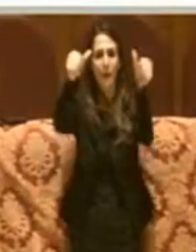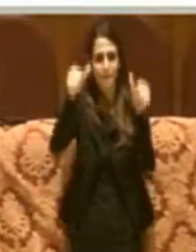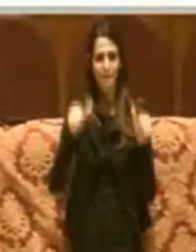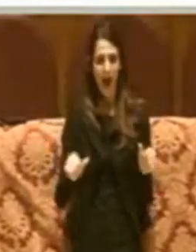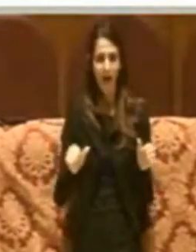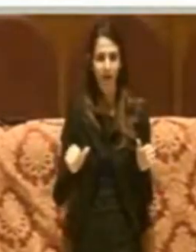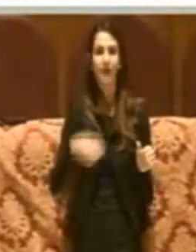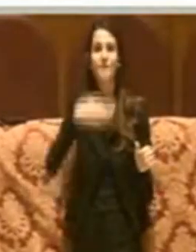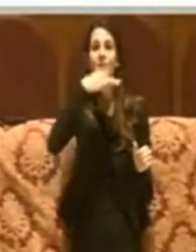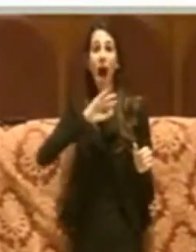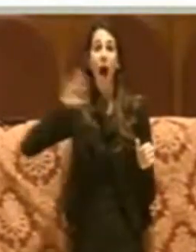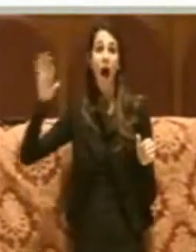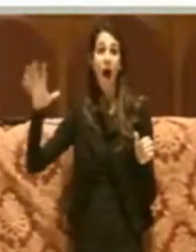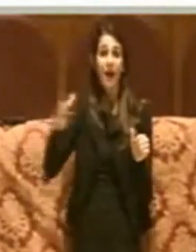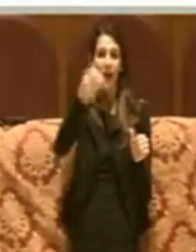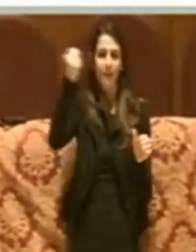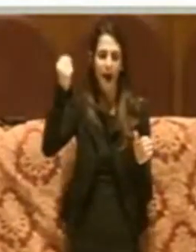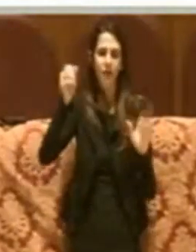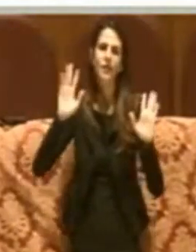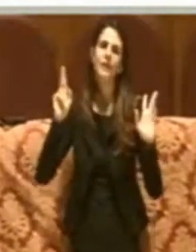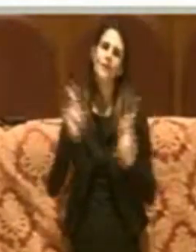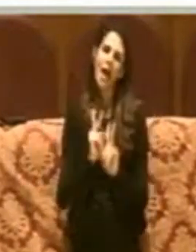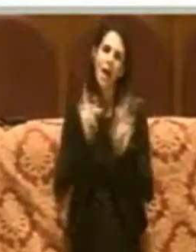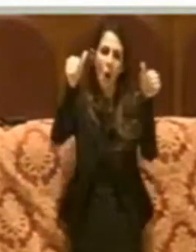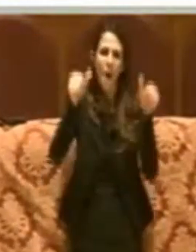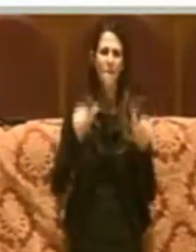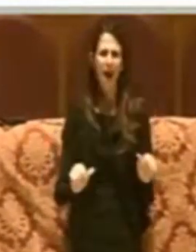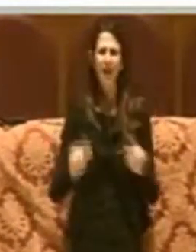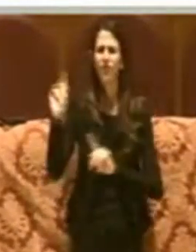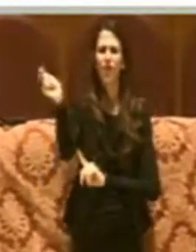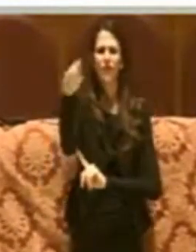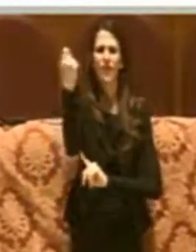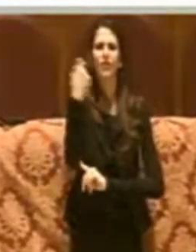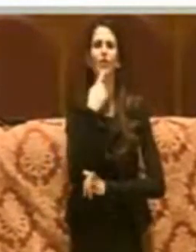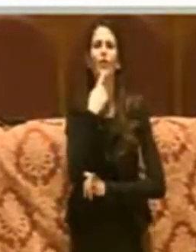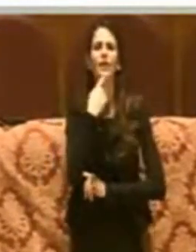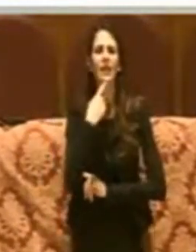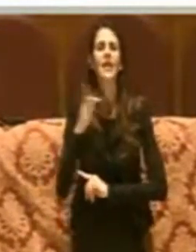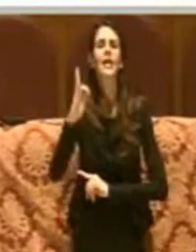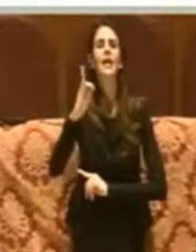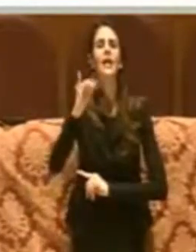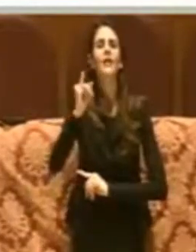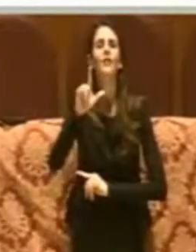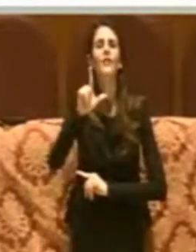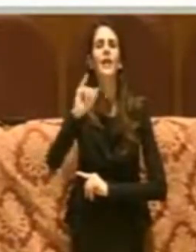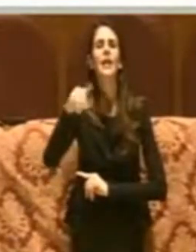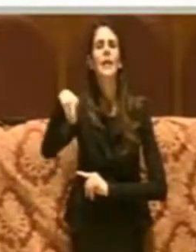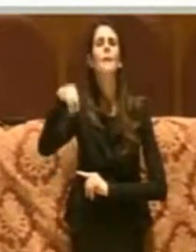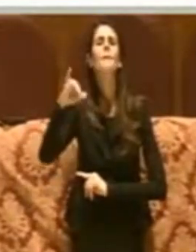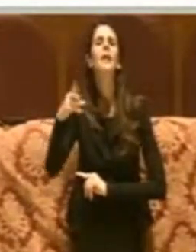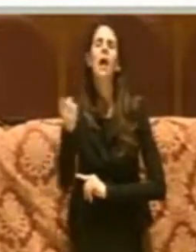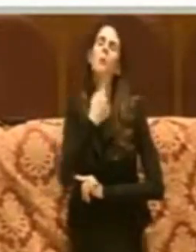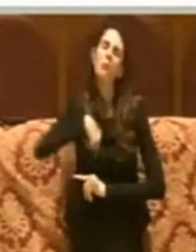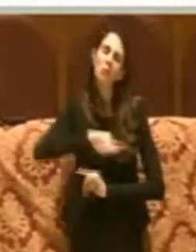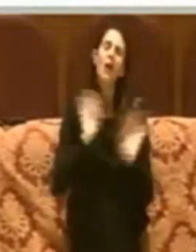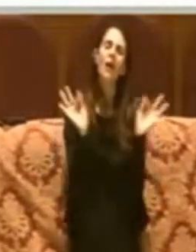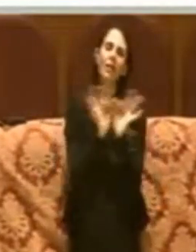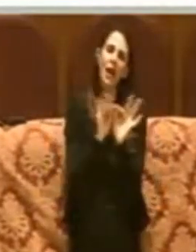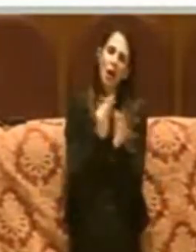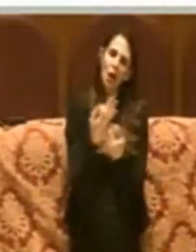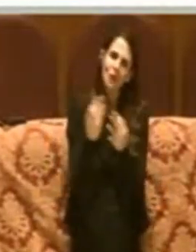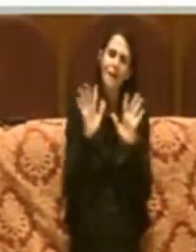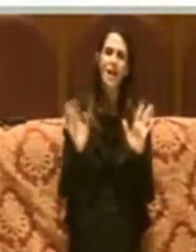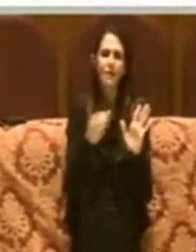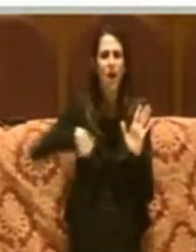riusciti. Poi che il bando lo abbia vinto proprio Filippide, allora va bene, ma non è che noi